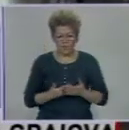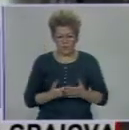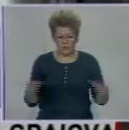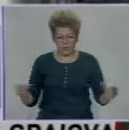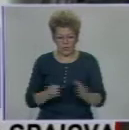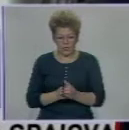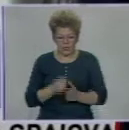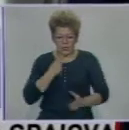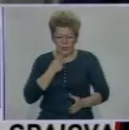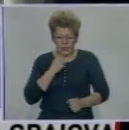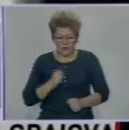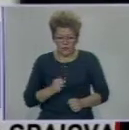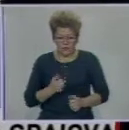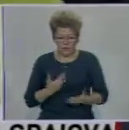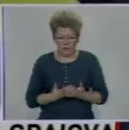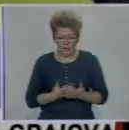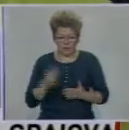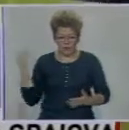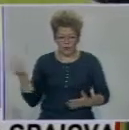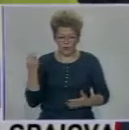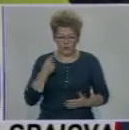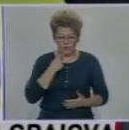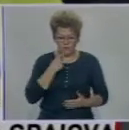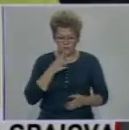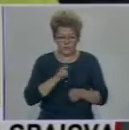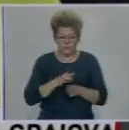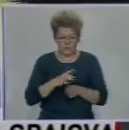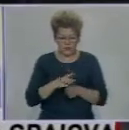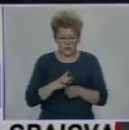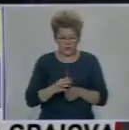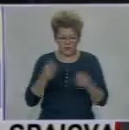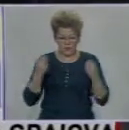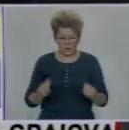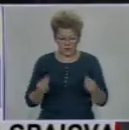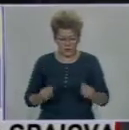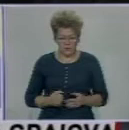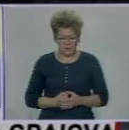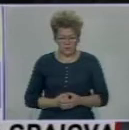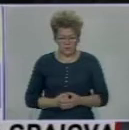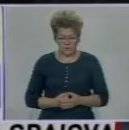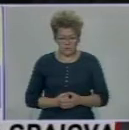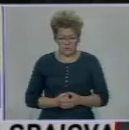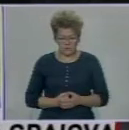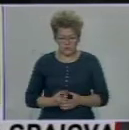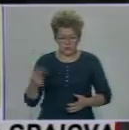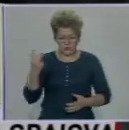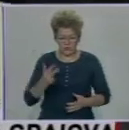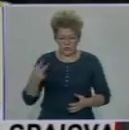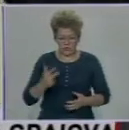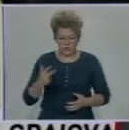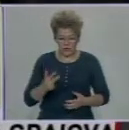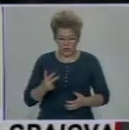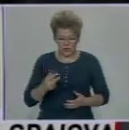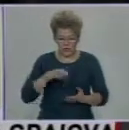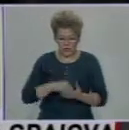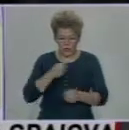echipa Craiova, cât și pentru orașul Craiova. Să se vândă mai bine, să avem cele trei ture complete,